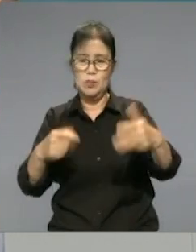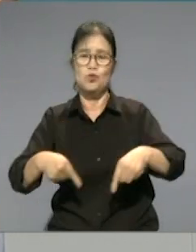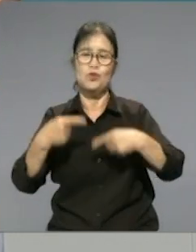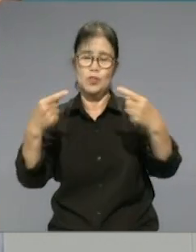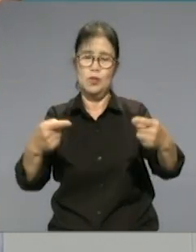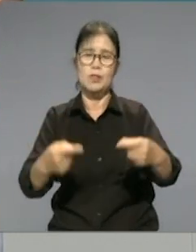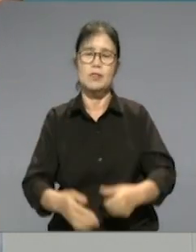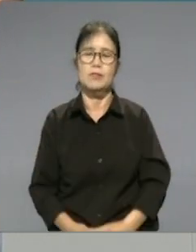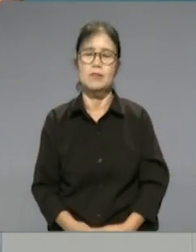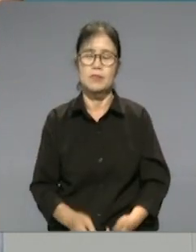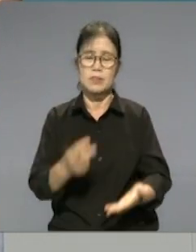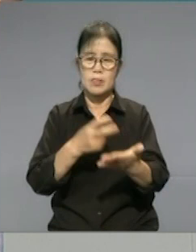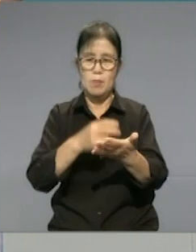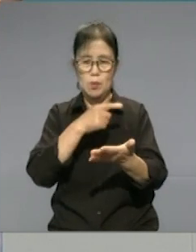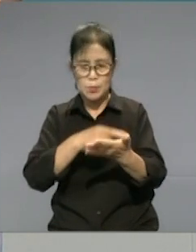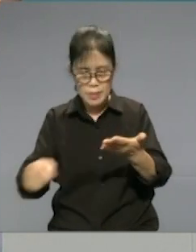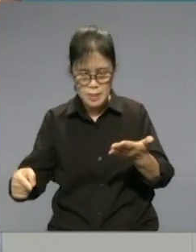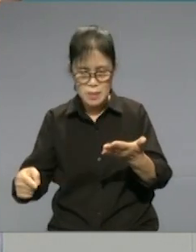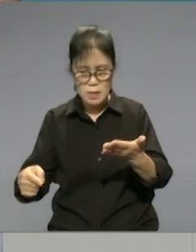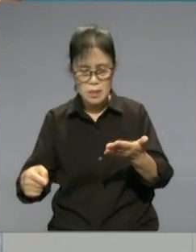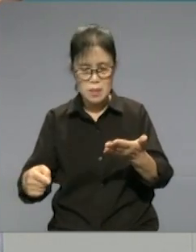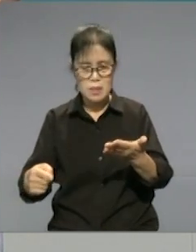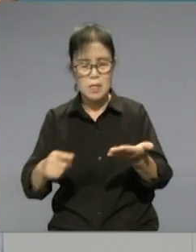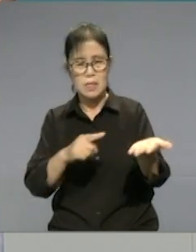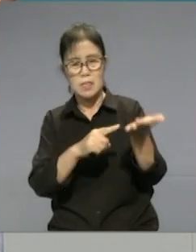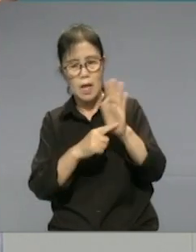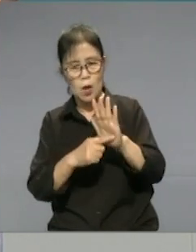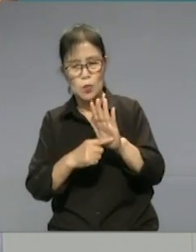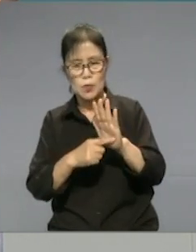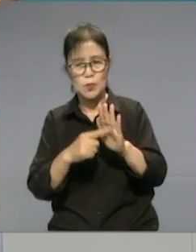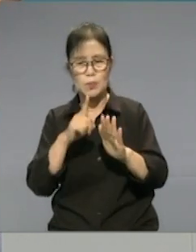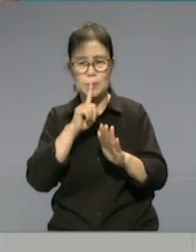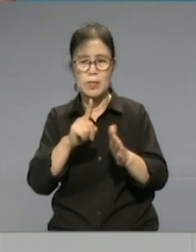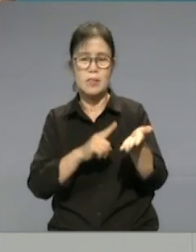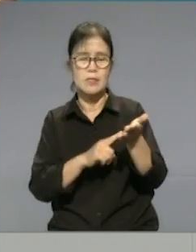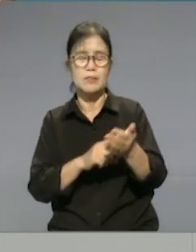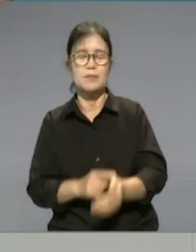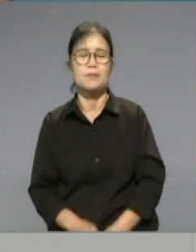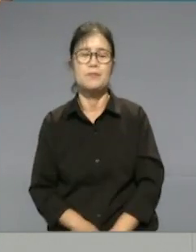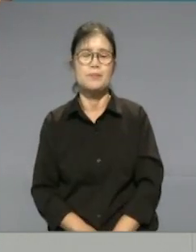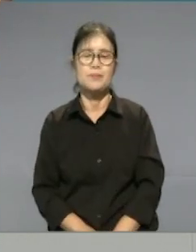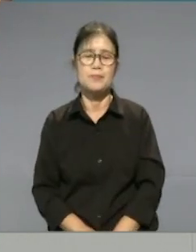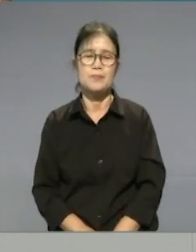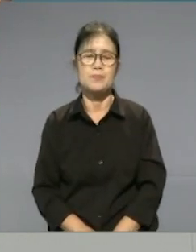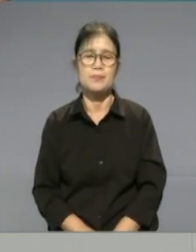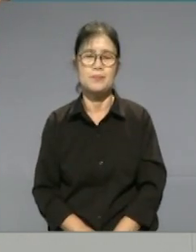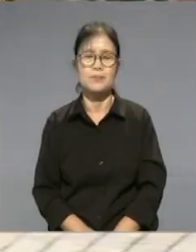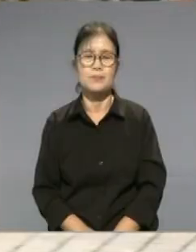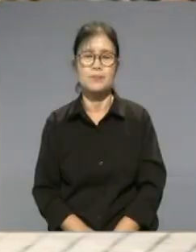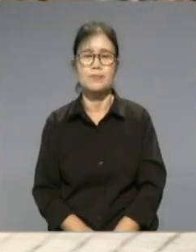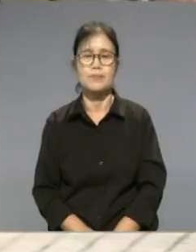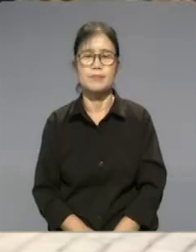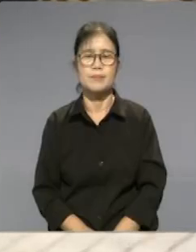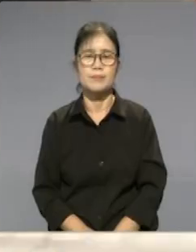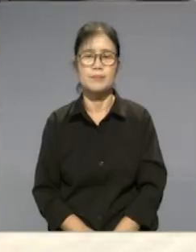했는데 사법 리스크 현실화라는 시각이 고개를 들고 있습니다. 정철호 기자입니다.